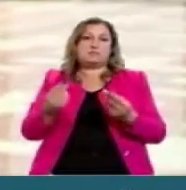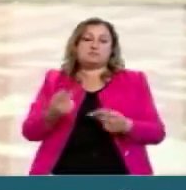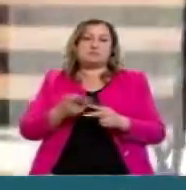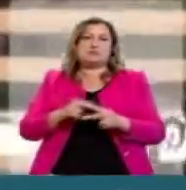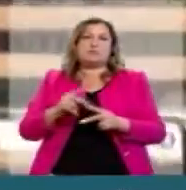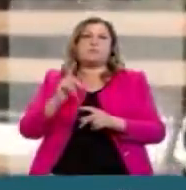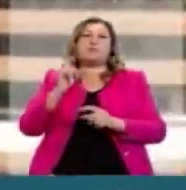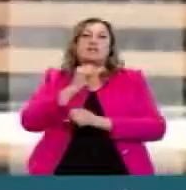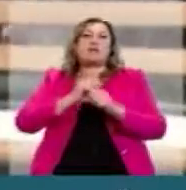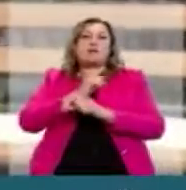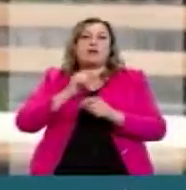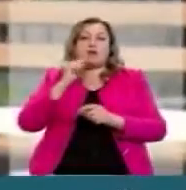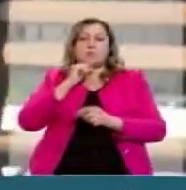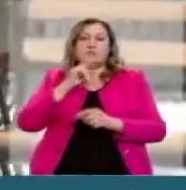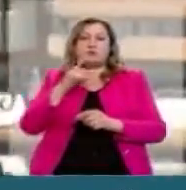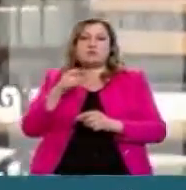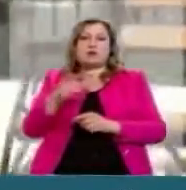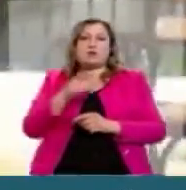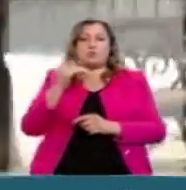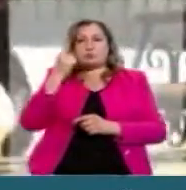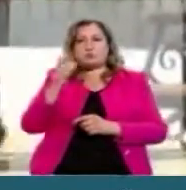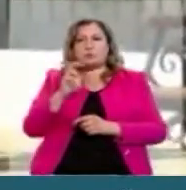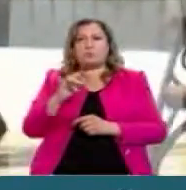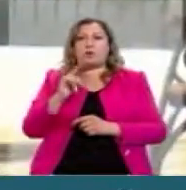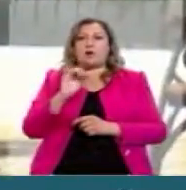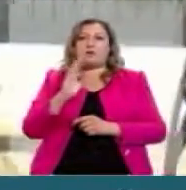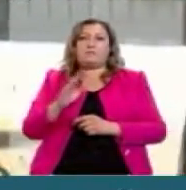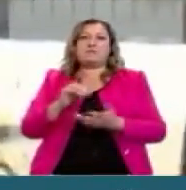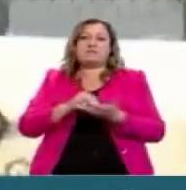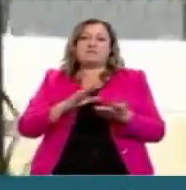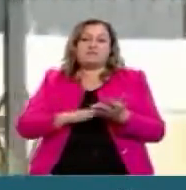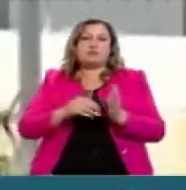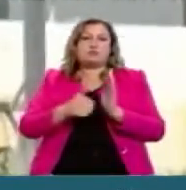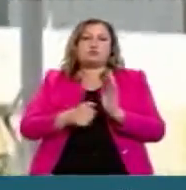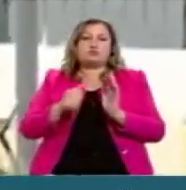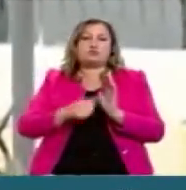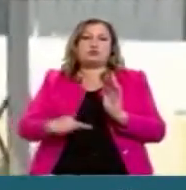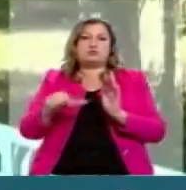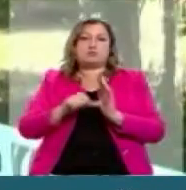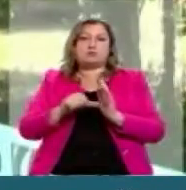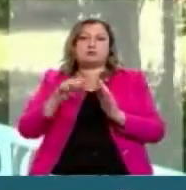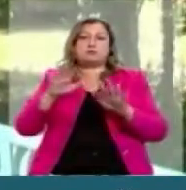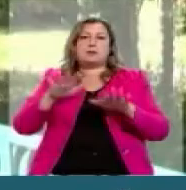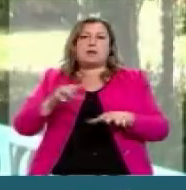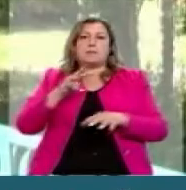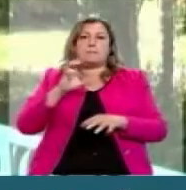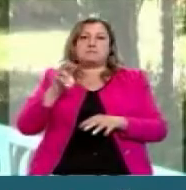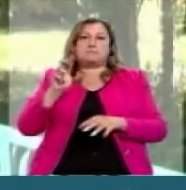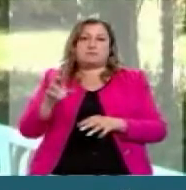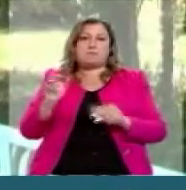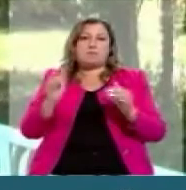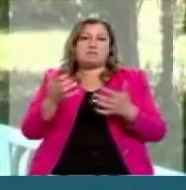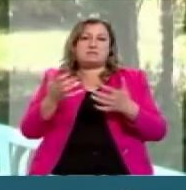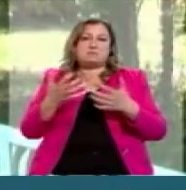– это драйвер экономики. В Денисовском районе, по сообщению Бахыта Нургалиева, зарегистрировано 666 субъектов МСБ. Из